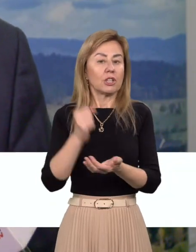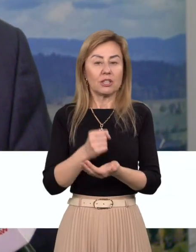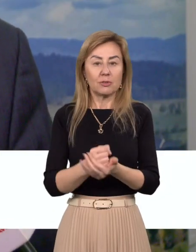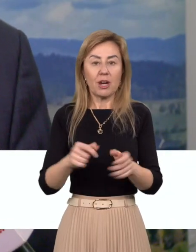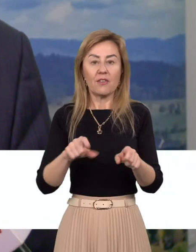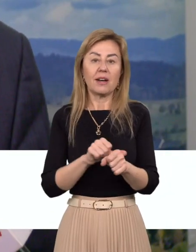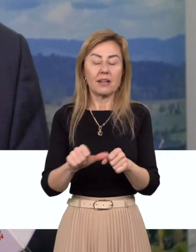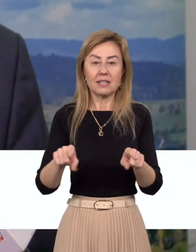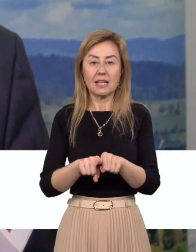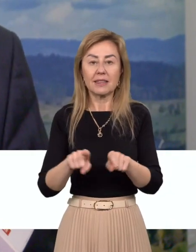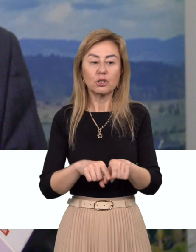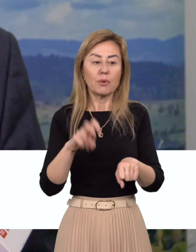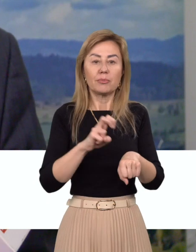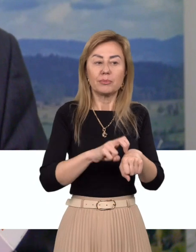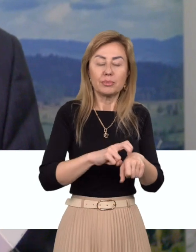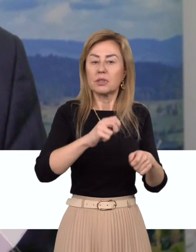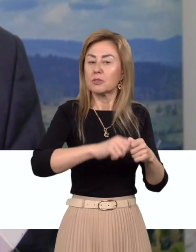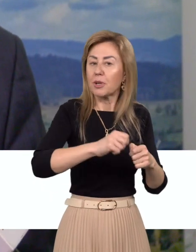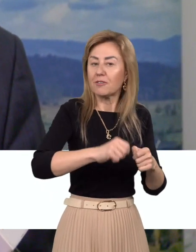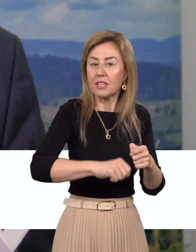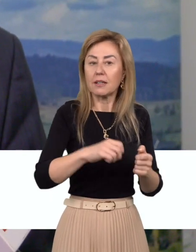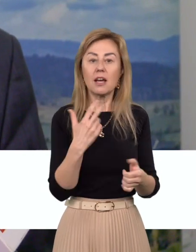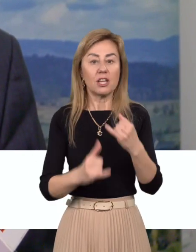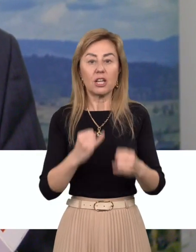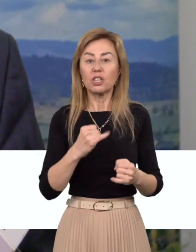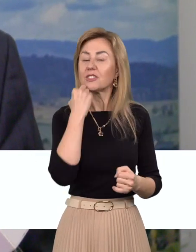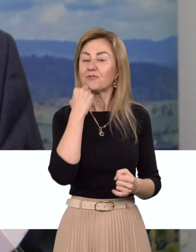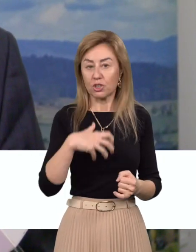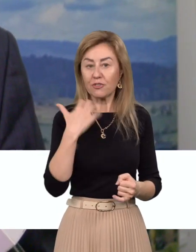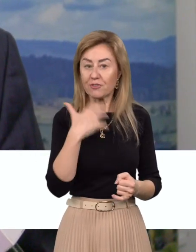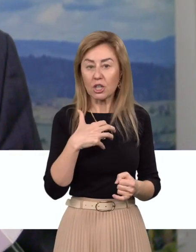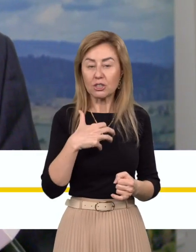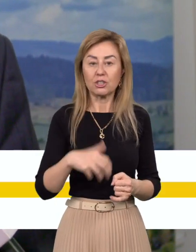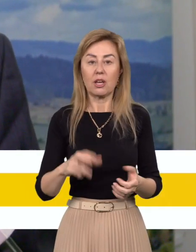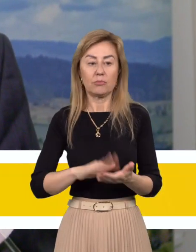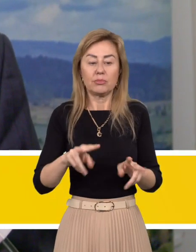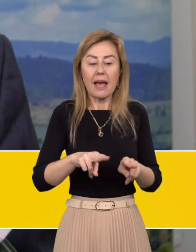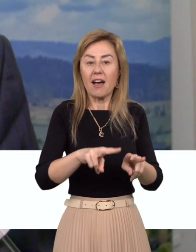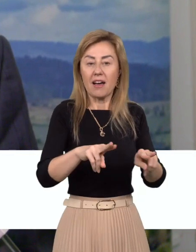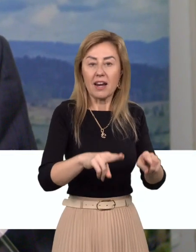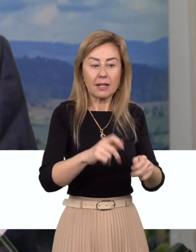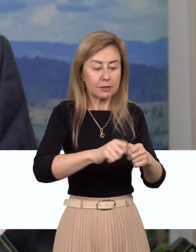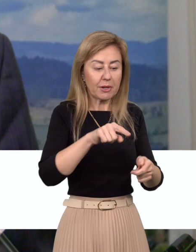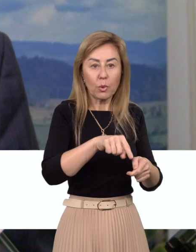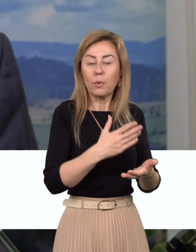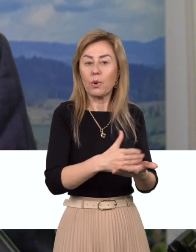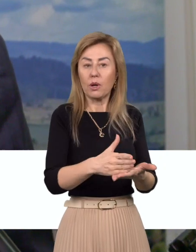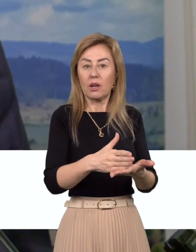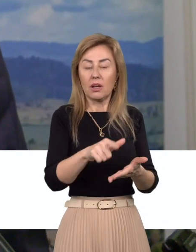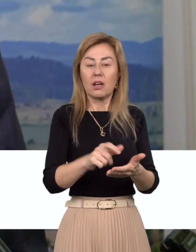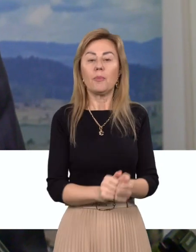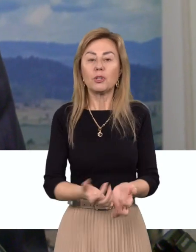do profilaktyki, bo wcześniej wykryte nowotwory to jest ogromna szansa wyleczenia, dlatego